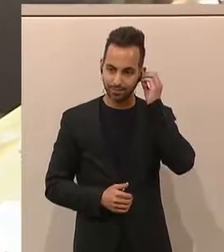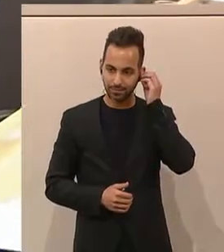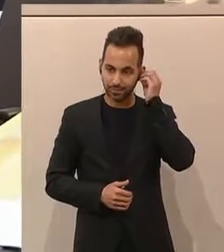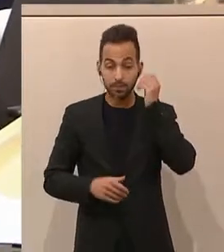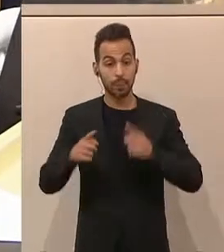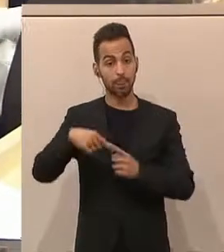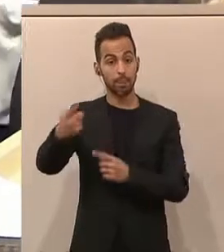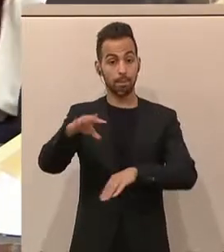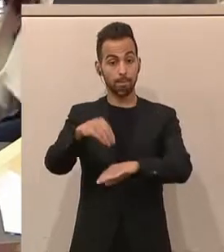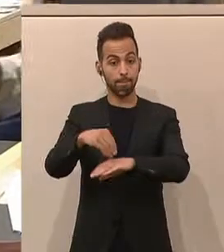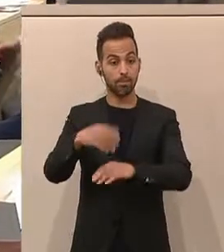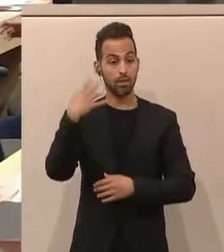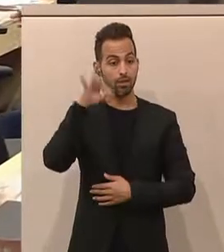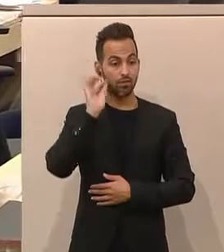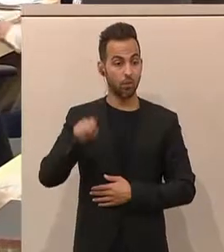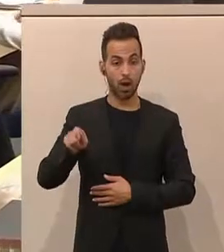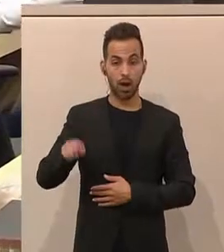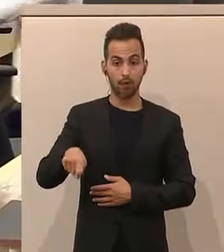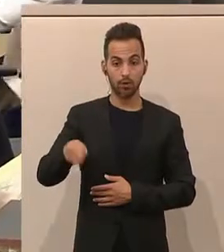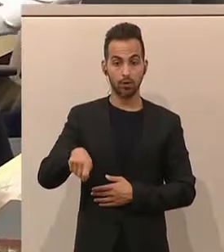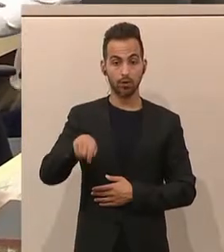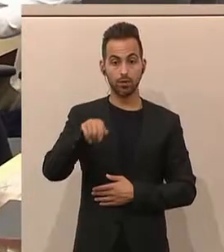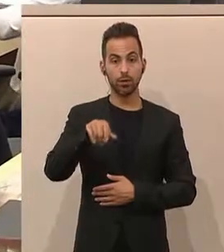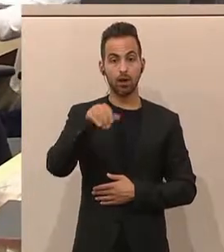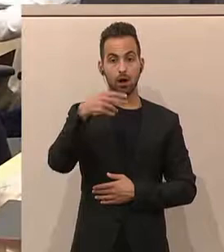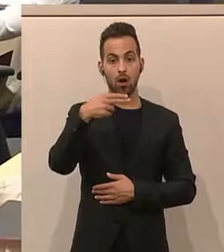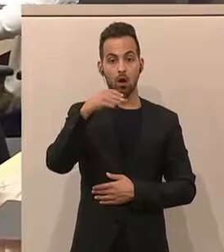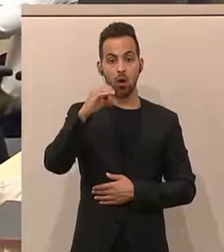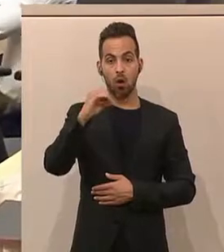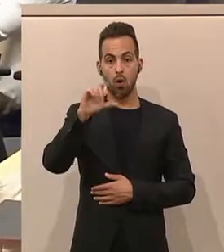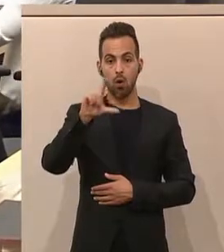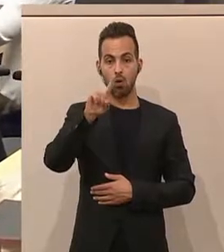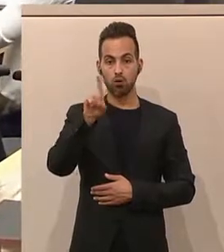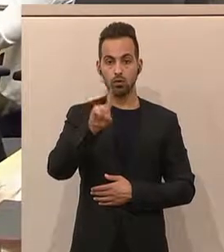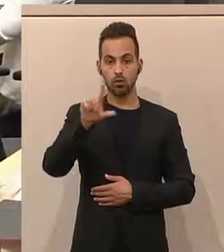und des Vizekanzlers. Generell seien Schulbesuche wichtig und auch andere Parteien würden das tun.